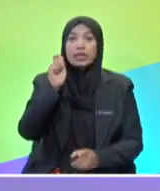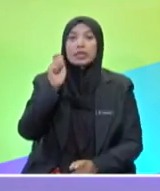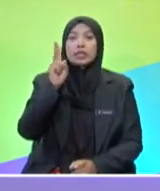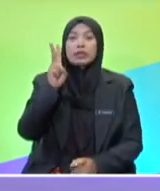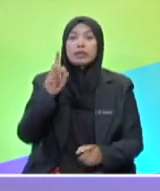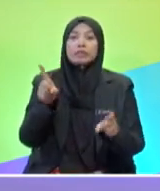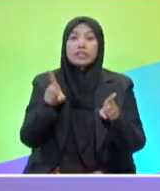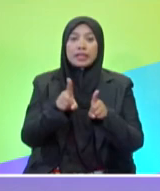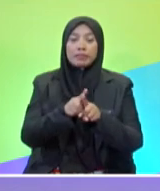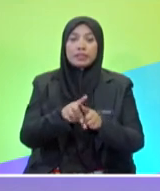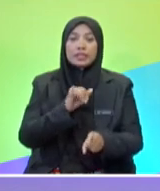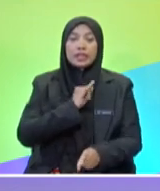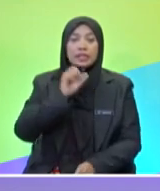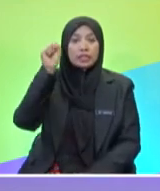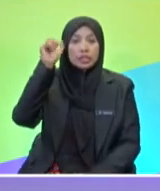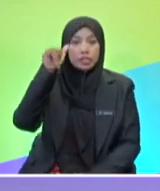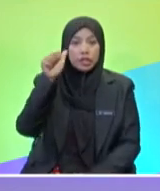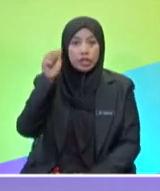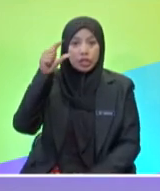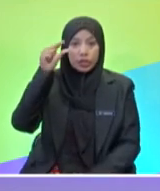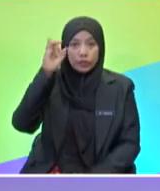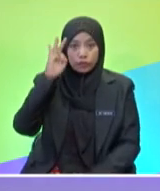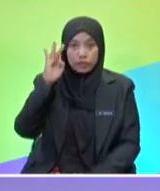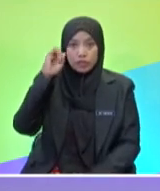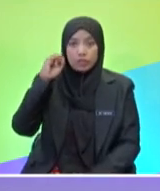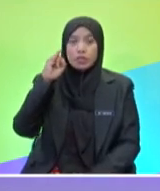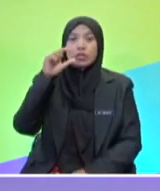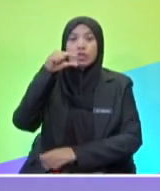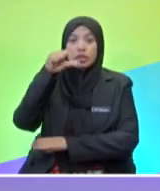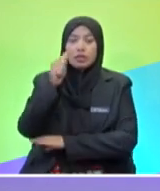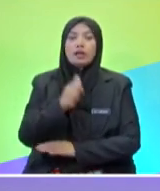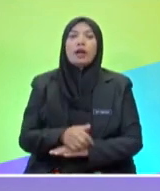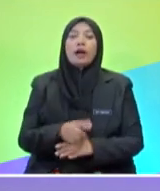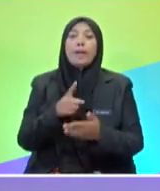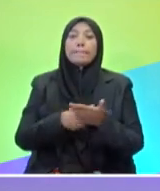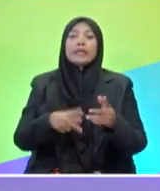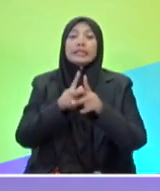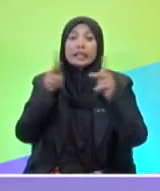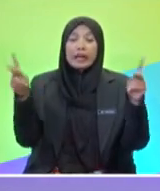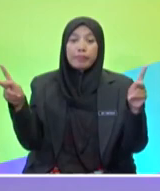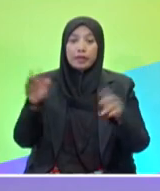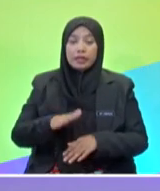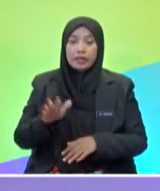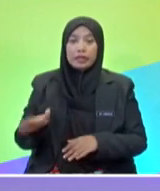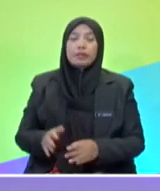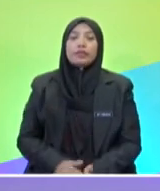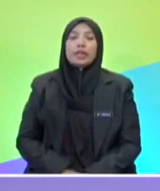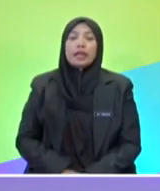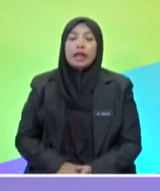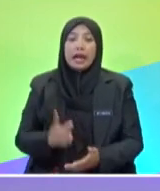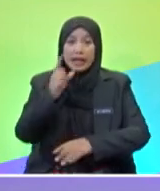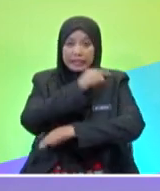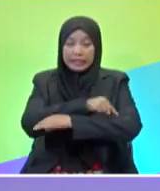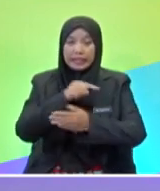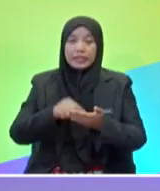dalam slot tahap 1 pada hari ini. Apa khabar adik-adik? Hari ini menariknya kita nak belajar mata pelajaran